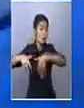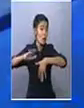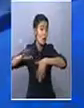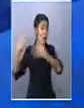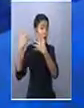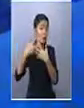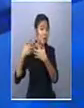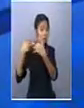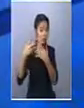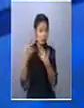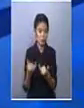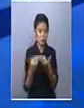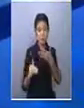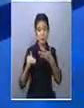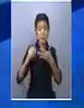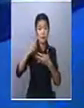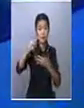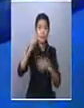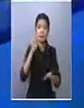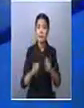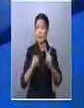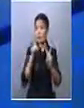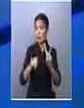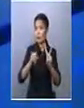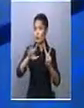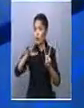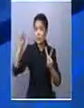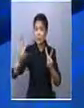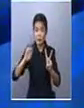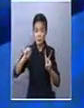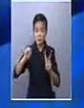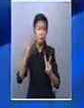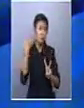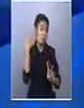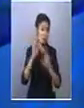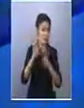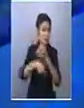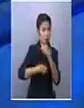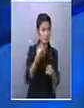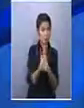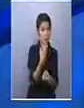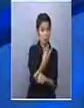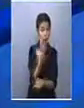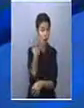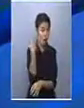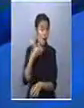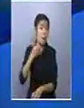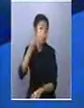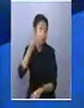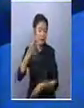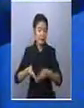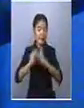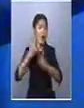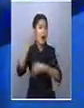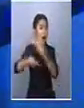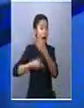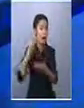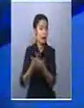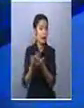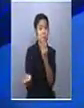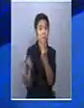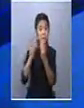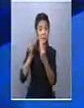ถือว่าปรับตัวดีขึ้น 2.5% ค่ะดีขึ้นในรอบ2ปีที่ผ่านมาในขณะที่ราคาบ้านนั้นก็ขยับตัวสูงขึ้น 3.5% นะคะ